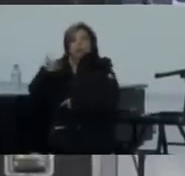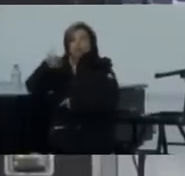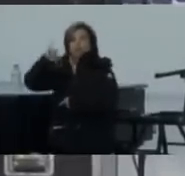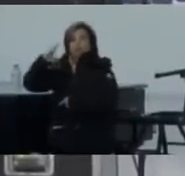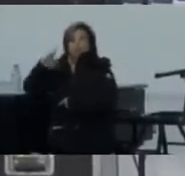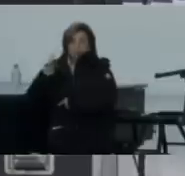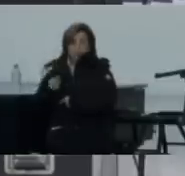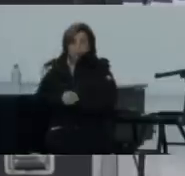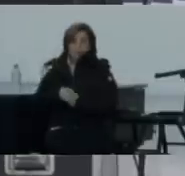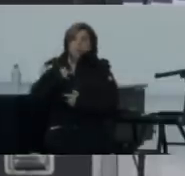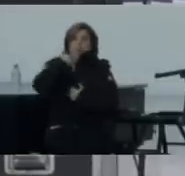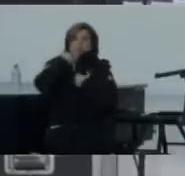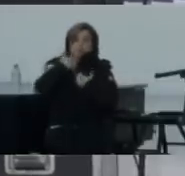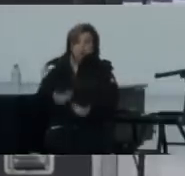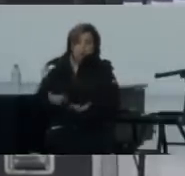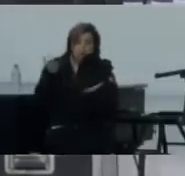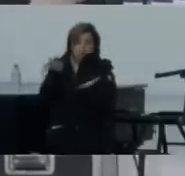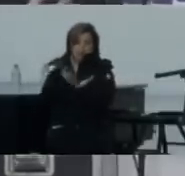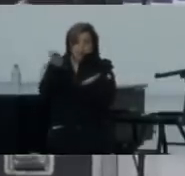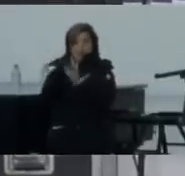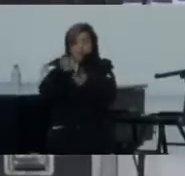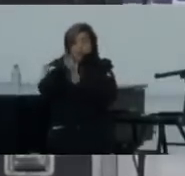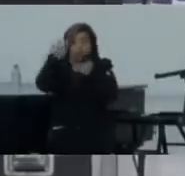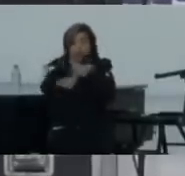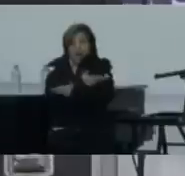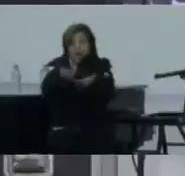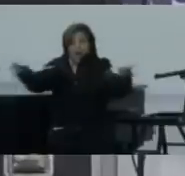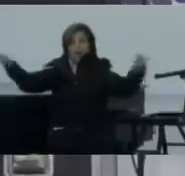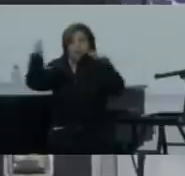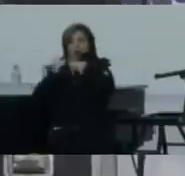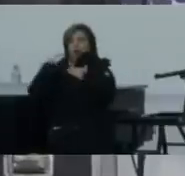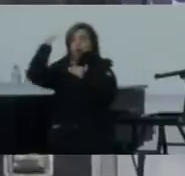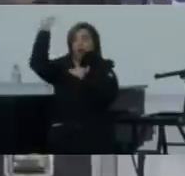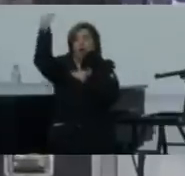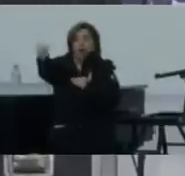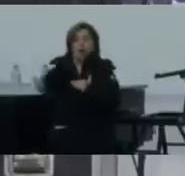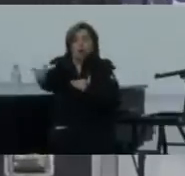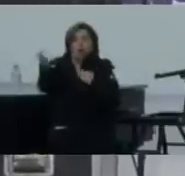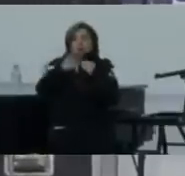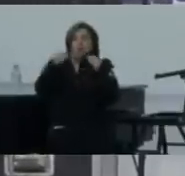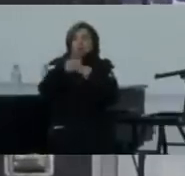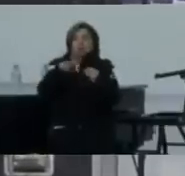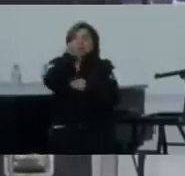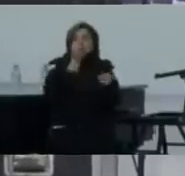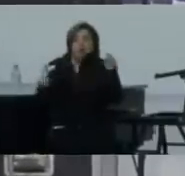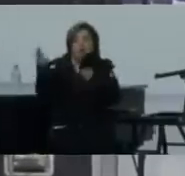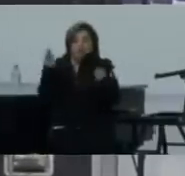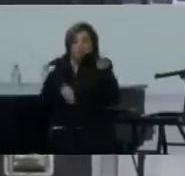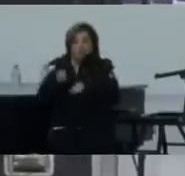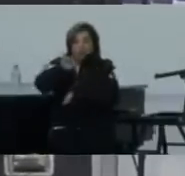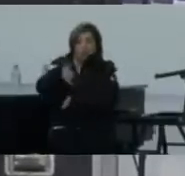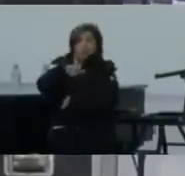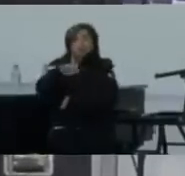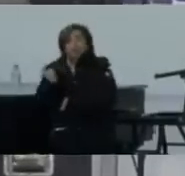veramente, basta. O apriamo veramente, andiamo oltre queste cose, andiamo oltre e facciamo un referendum. Il referendum va fatto,